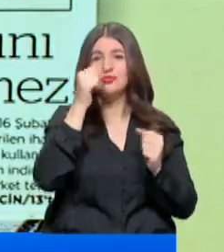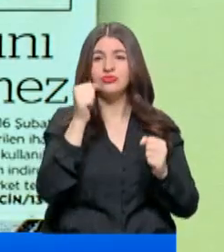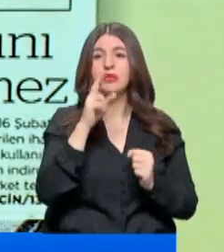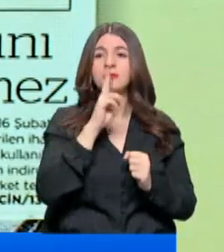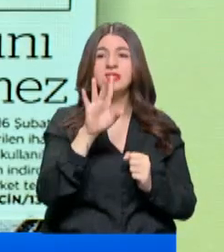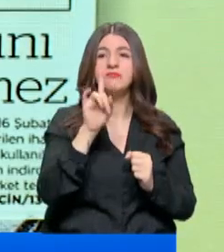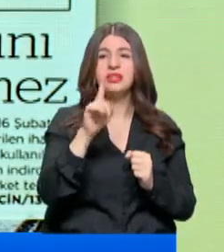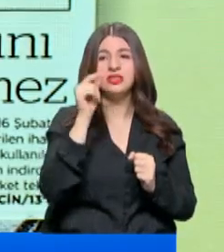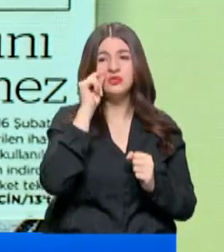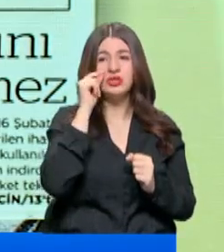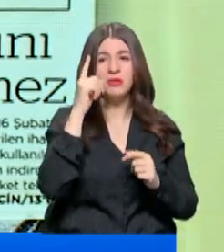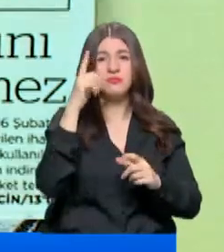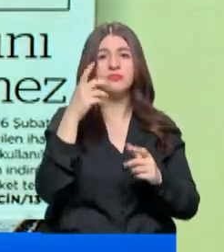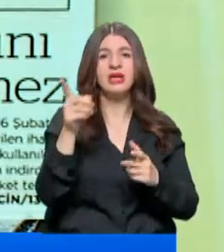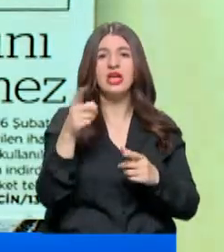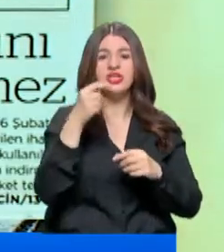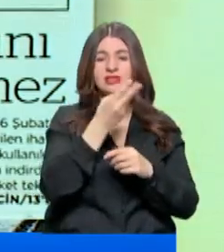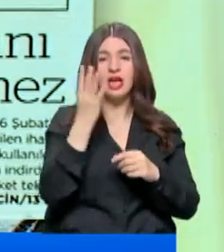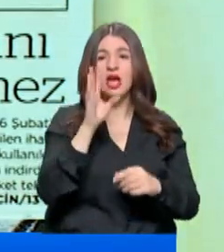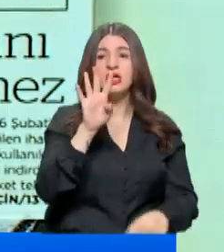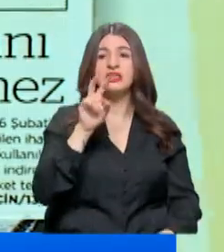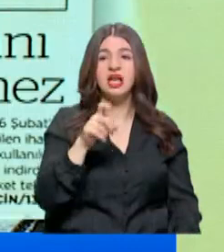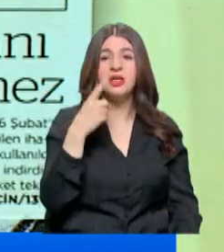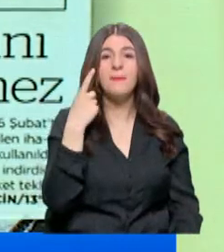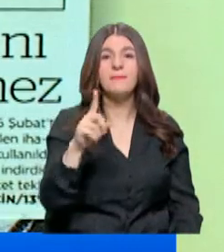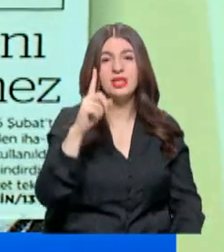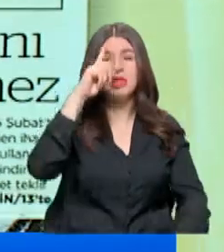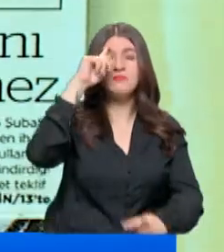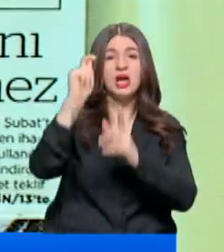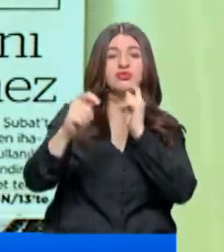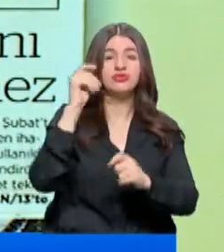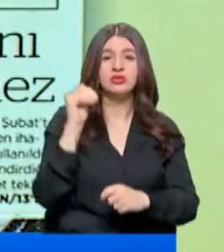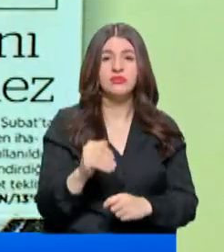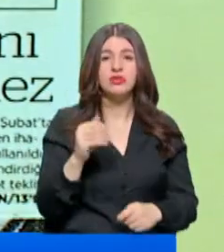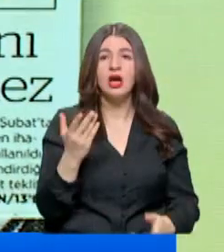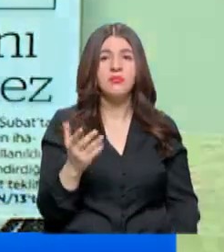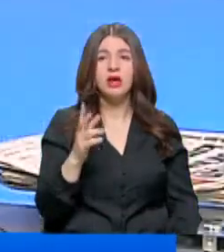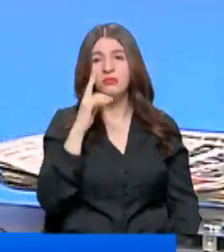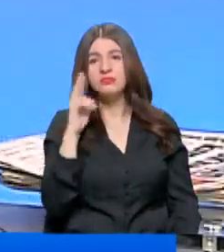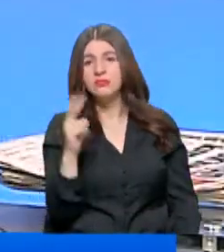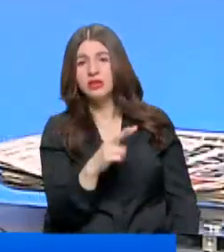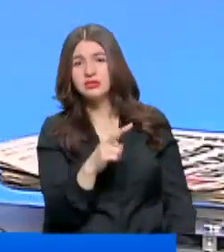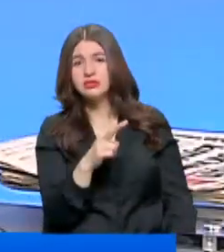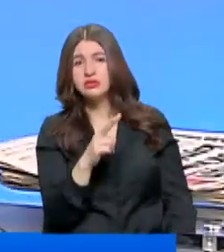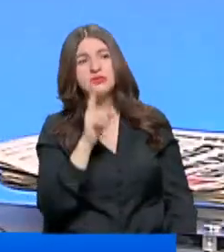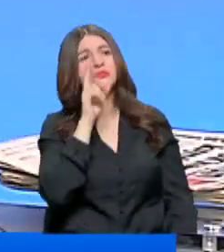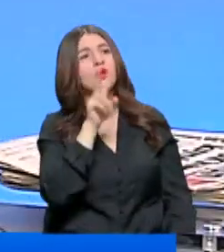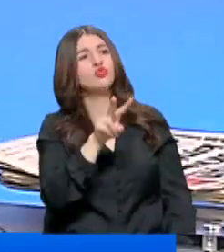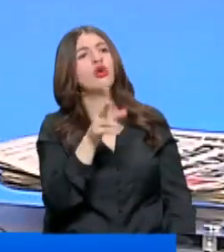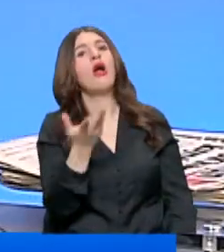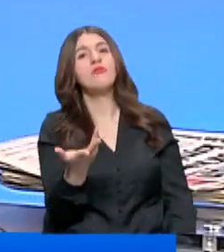kişilik kadroya 48 bin 759 başvuru gelmiş ama döndüğünüzde ama